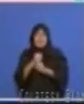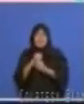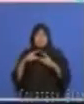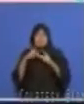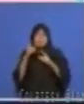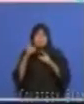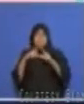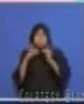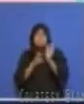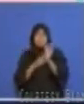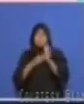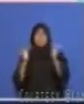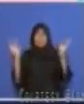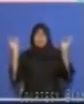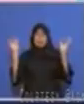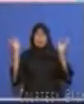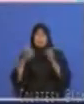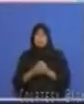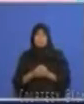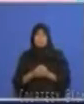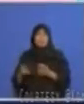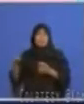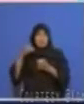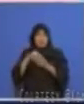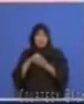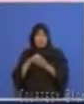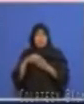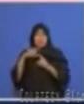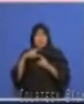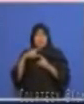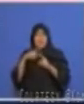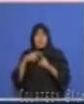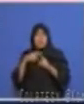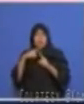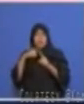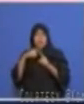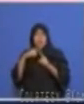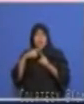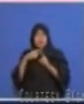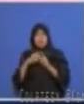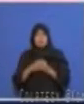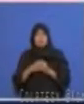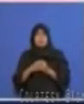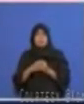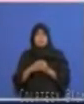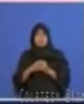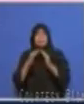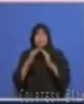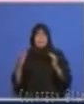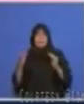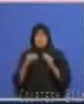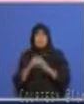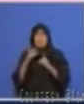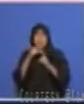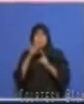dan Pangkep adalah bagaimana kita memasukkan teknologi tepat tapi dalam bentuk rumah Prisma kalau rumah Prisma kita kasih